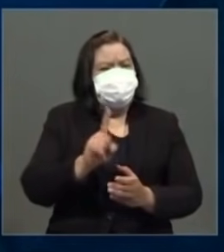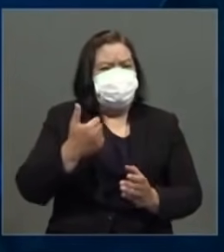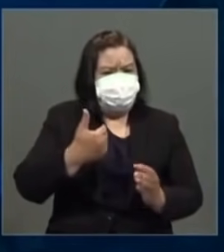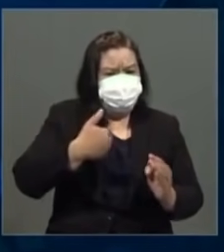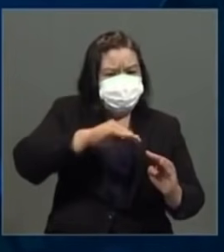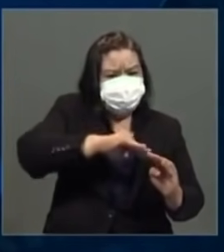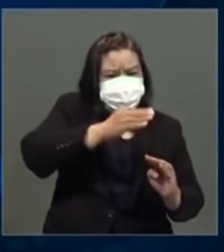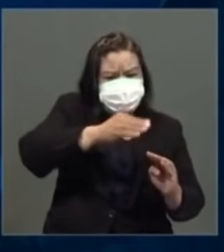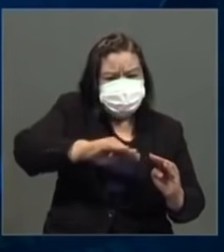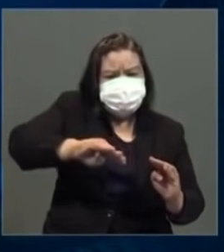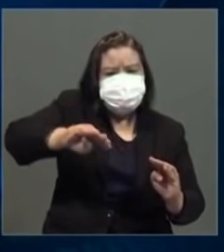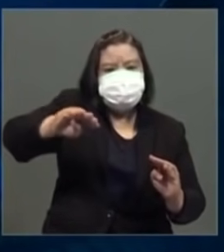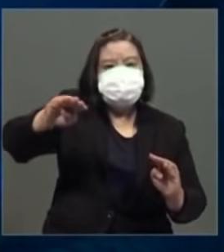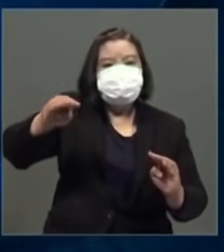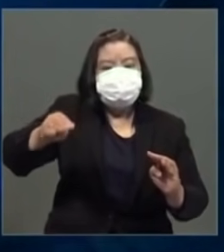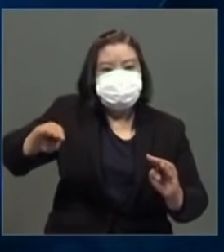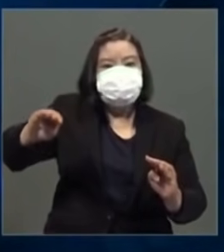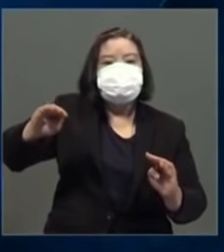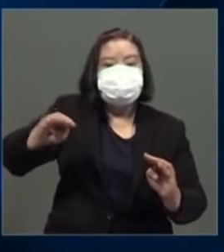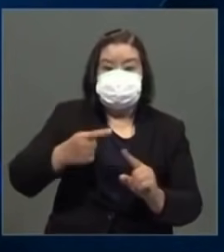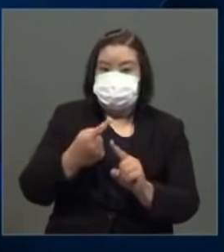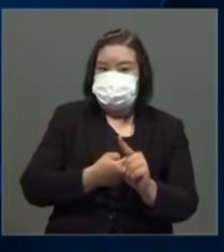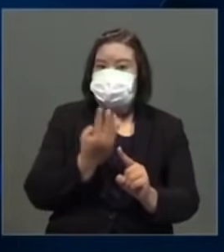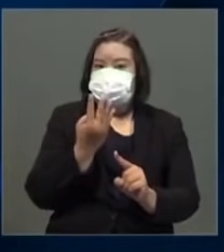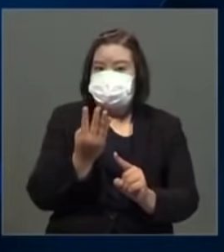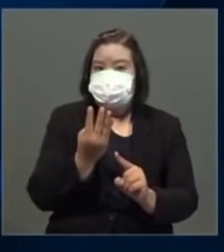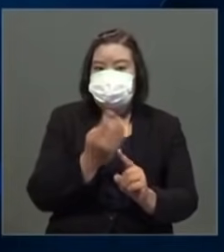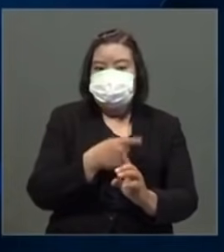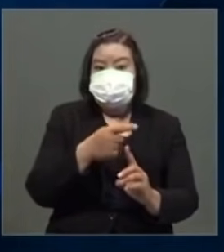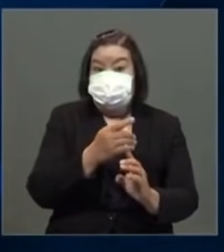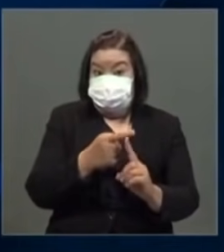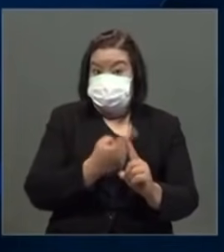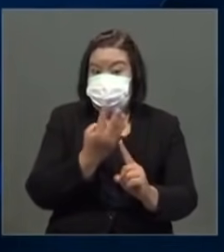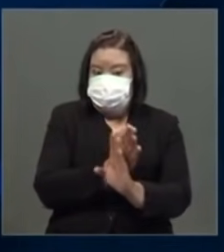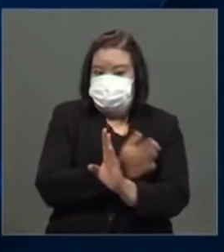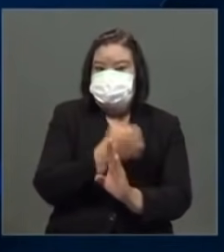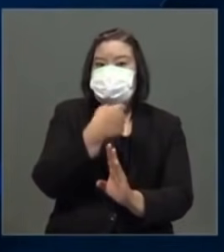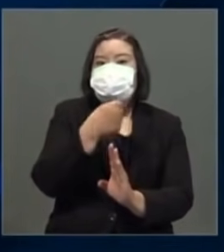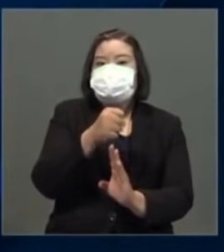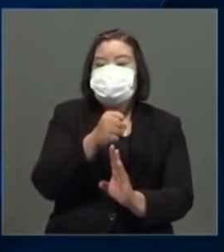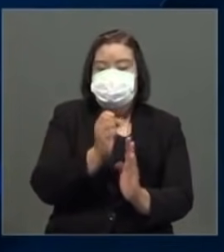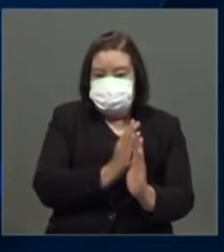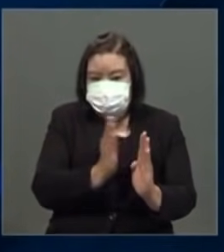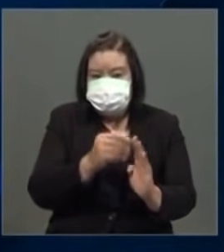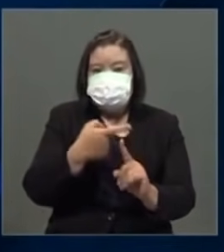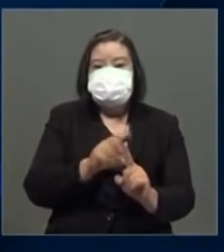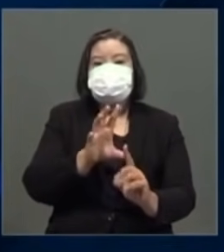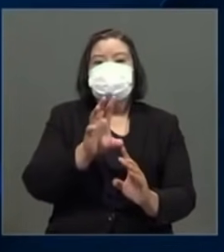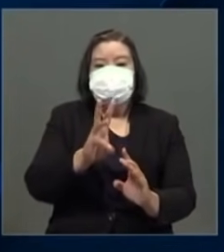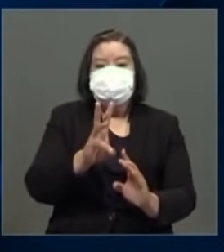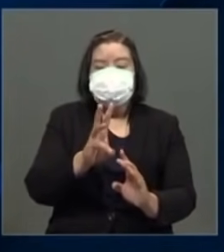ครับเพราะฉะนั้นในช่วงเวลาตั้งแต่เดือนเมษามาเจอ 10% มิถุนากลางเดือนมานะครับเจ